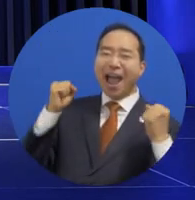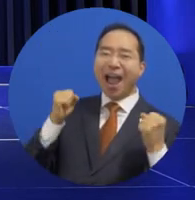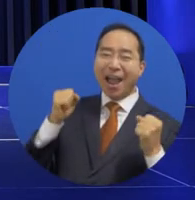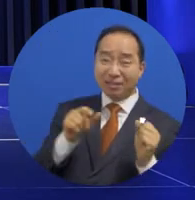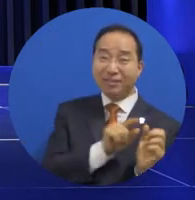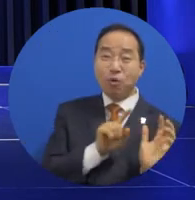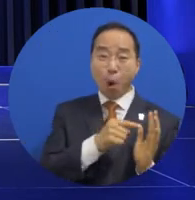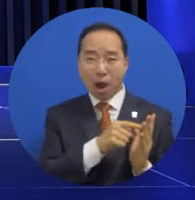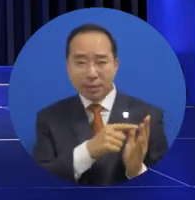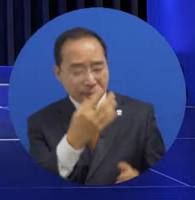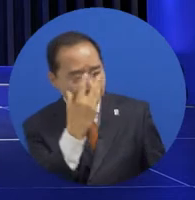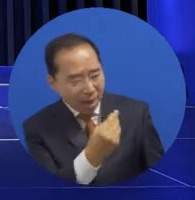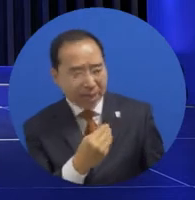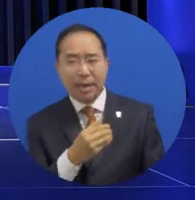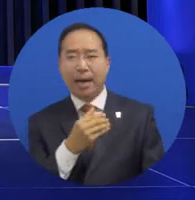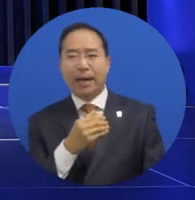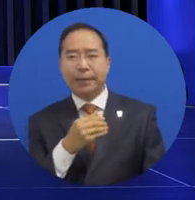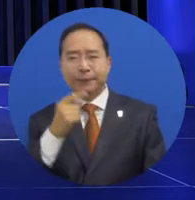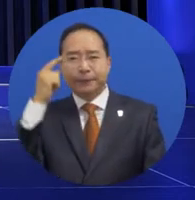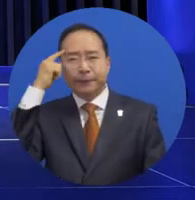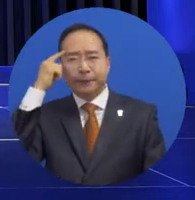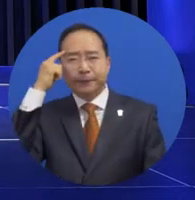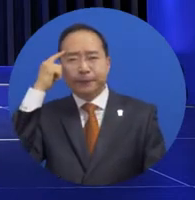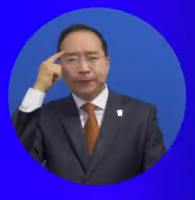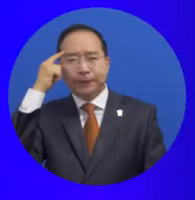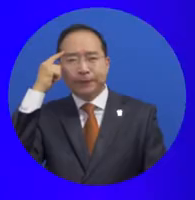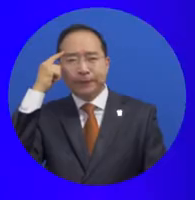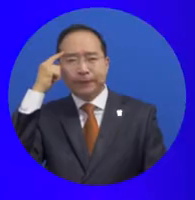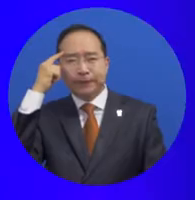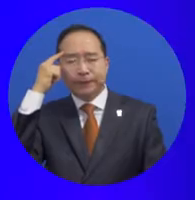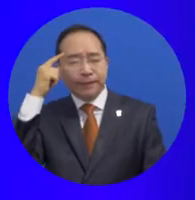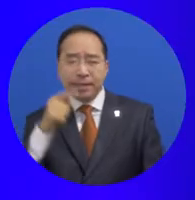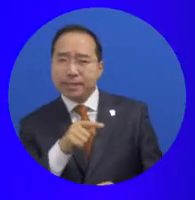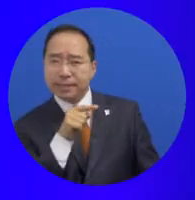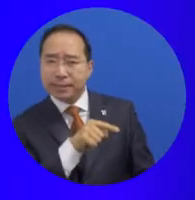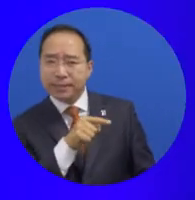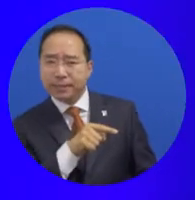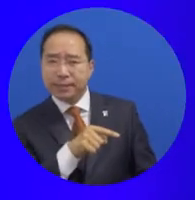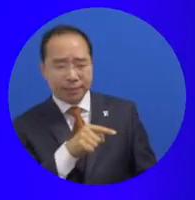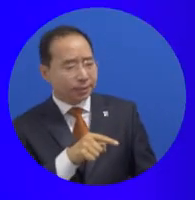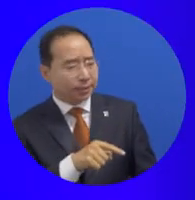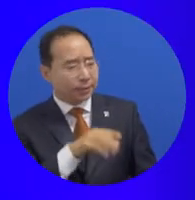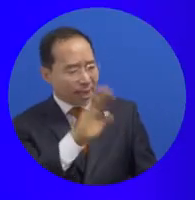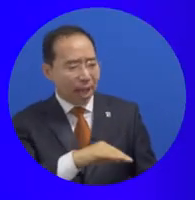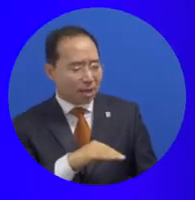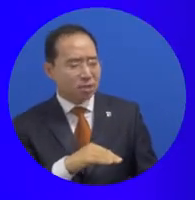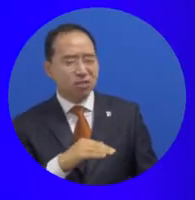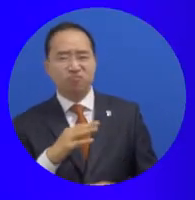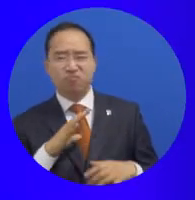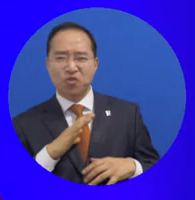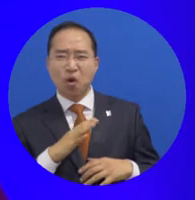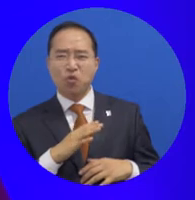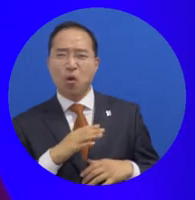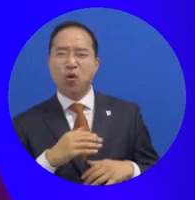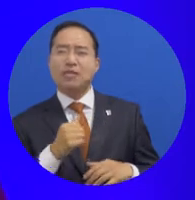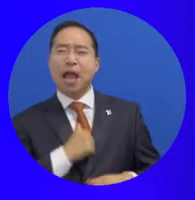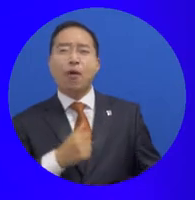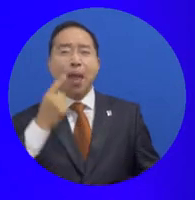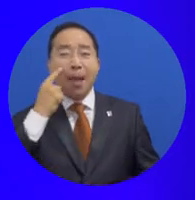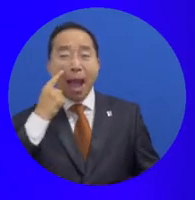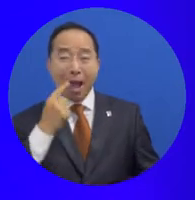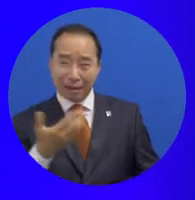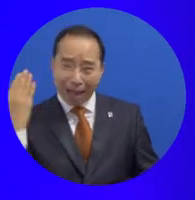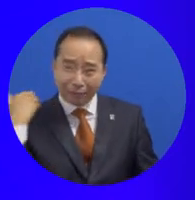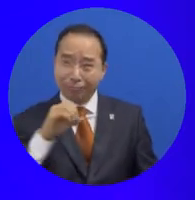아이 얼굴을 보니까 제가 좀 다른 생각이 들더라고요. 내가 평생 아이한테 예, 무서워도 참고 좀 한번